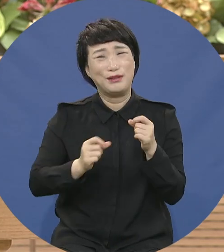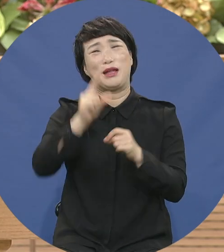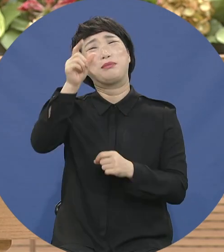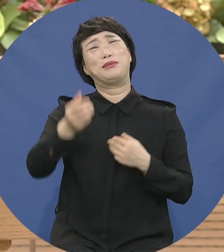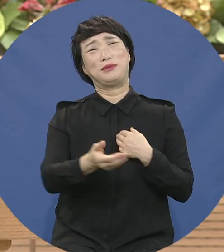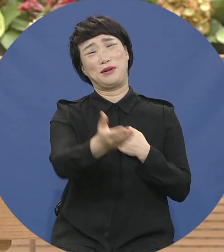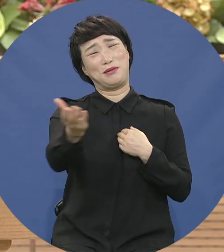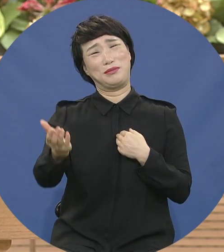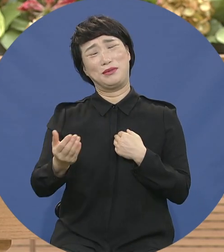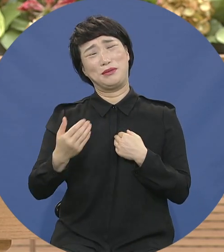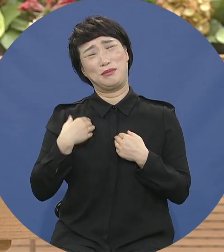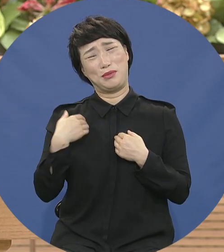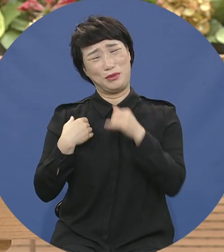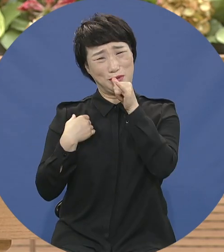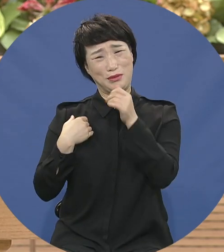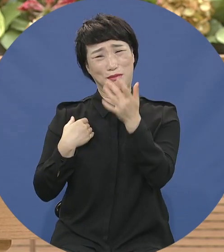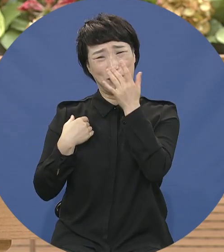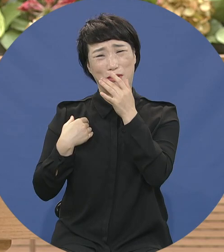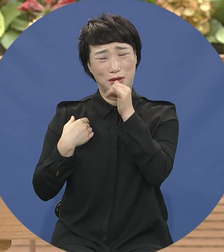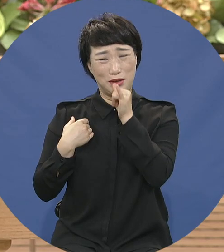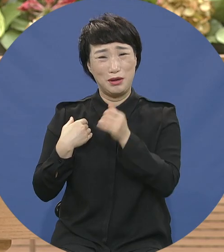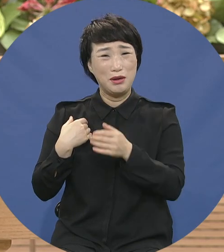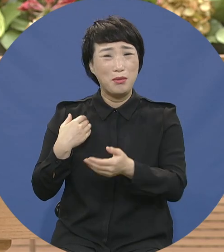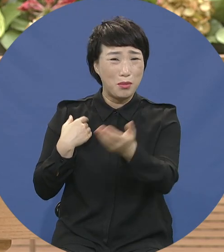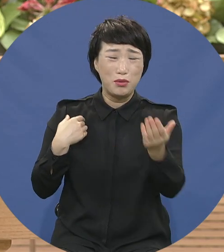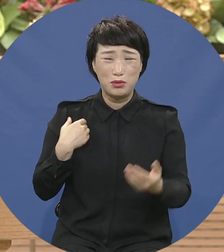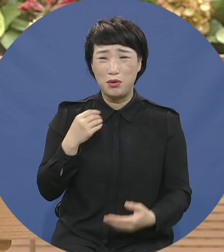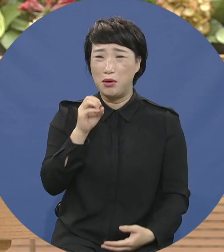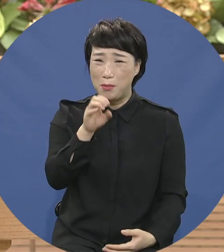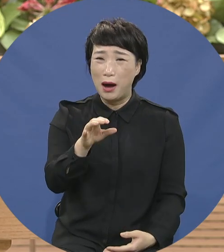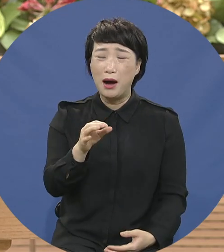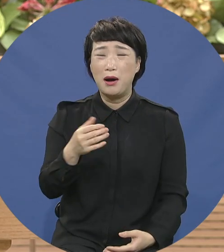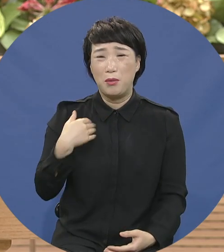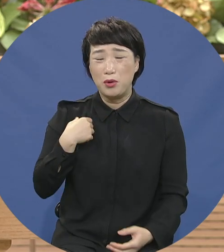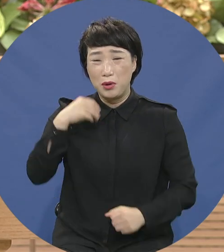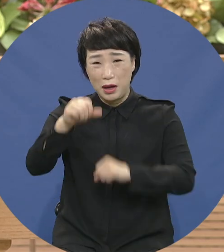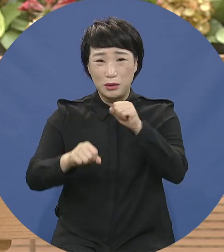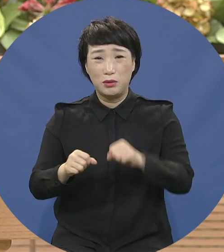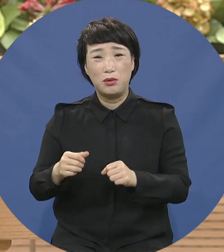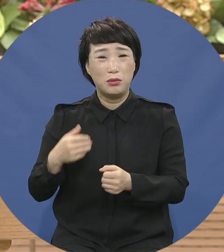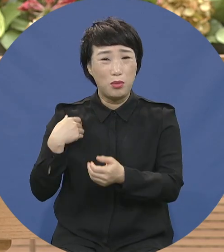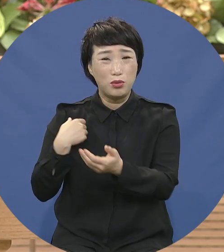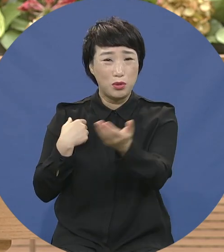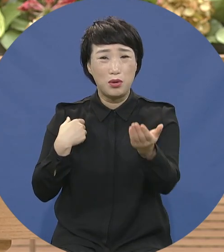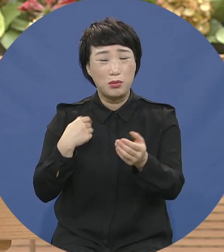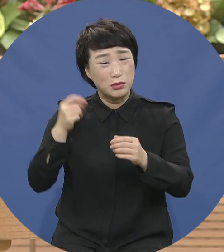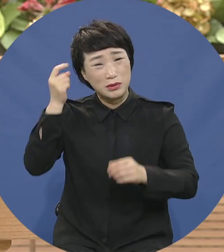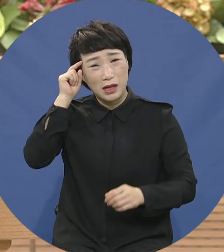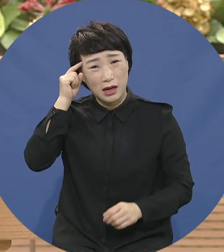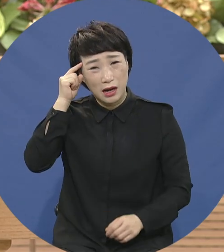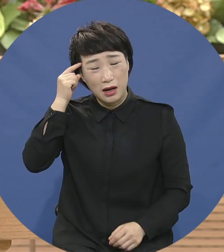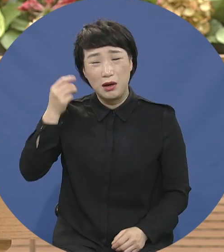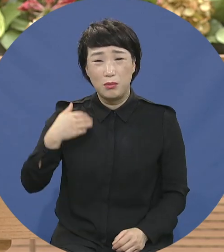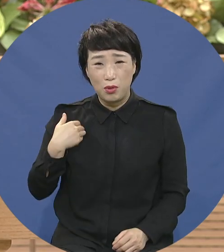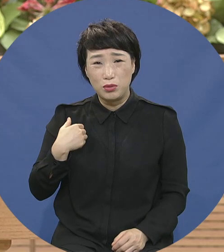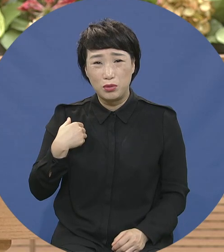거의 다 모르고 말하고, 모르고 행동하고, 모르고